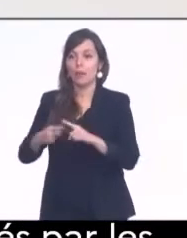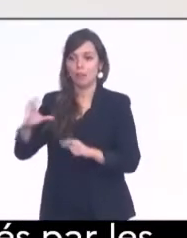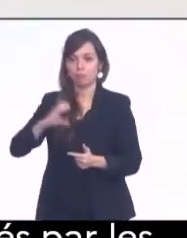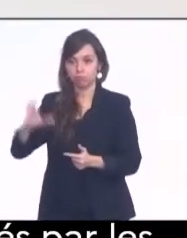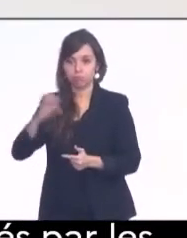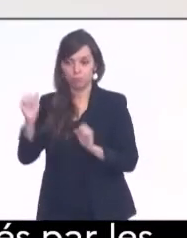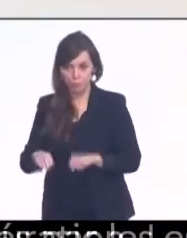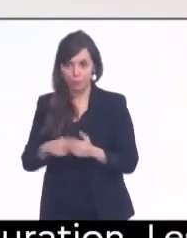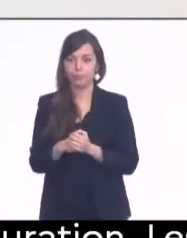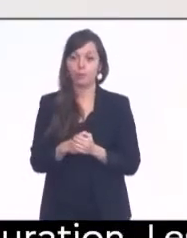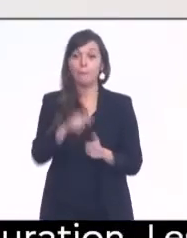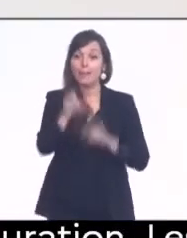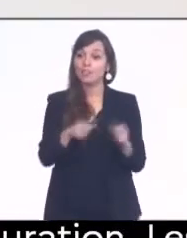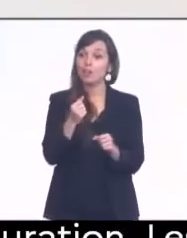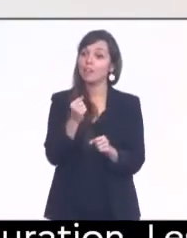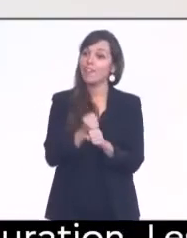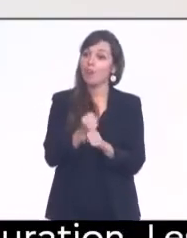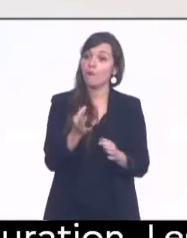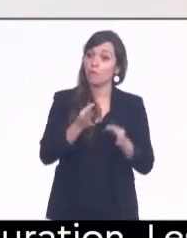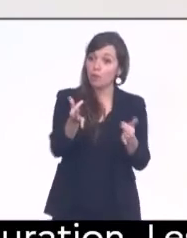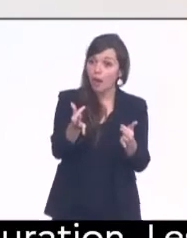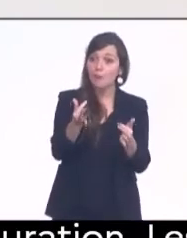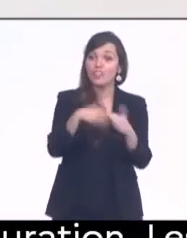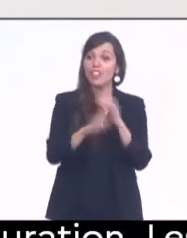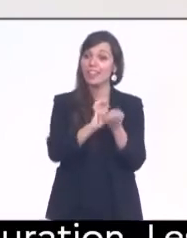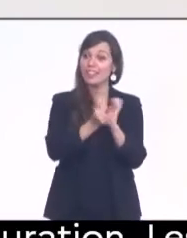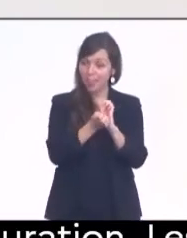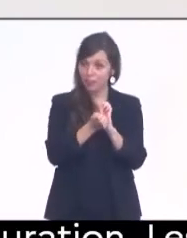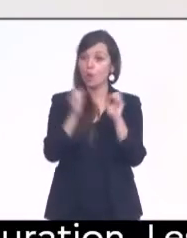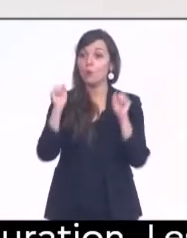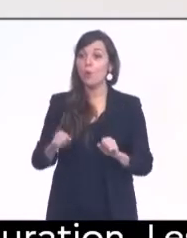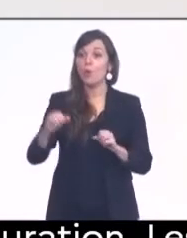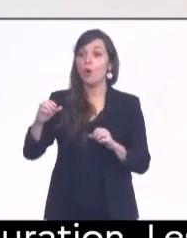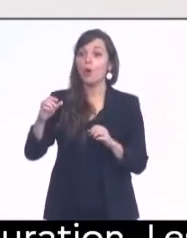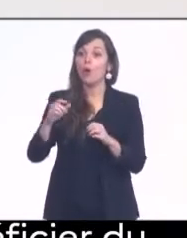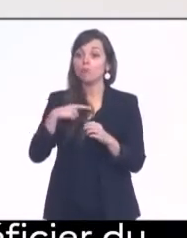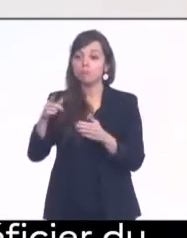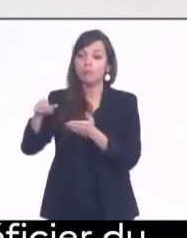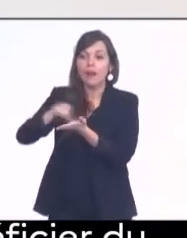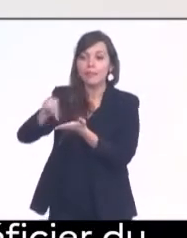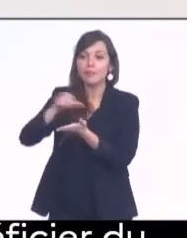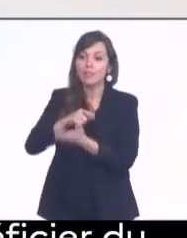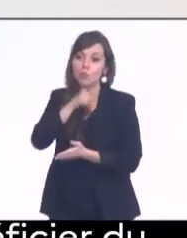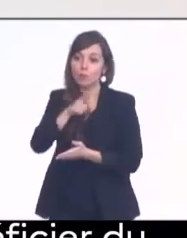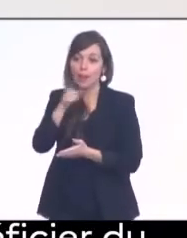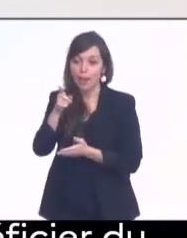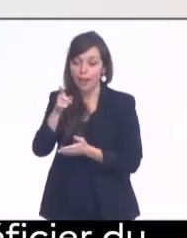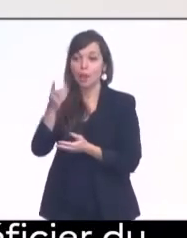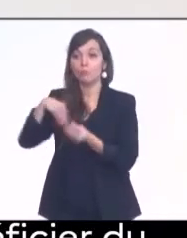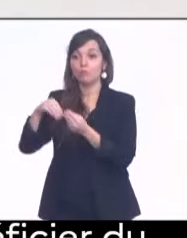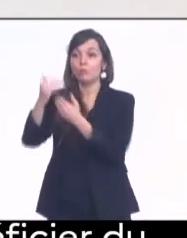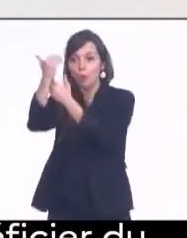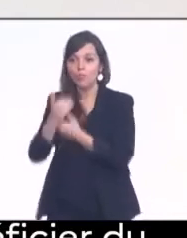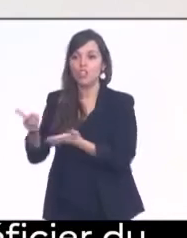handicapés vulnérables en ESAT pourront obtenir des indemnités journalières dérogatoires avec garantie de rémunération. Et enfin,